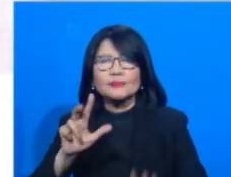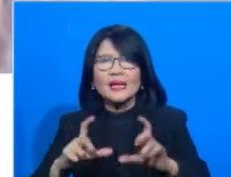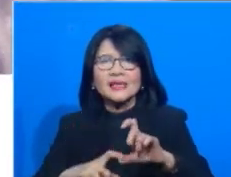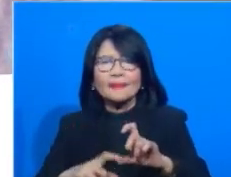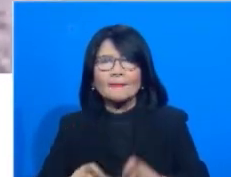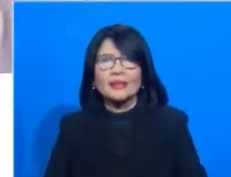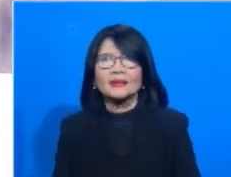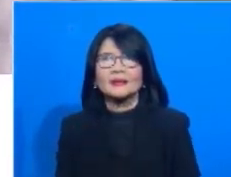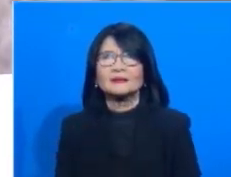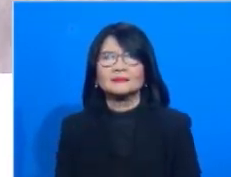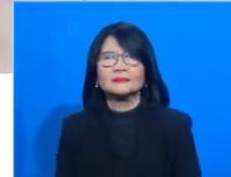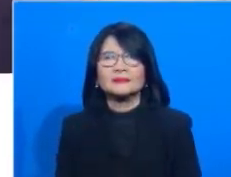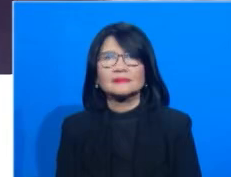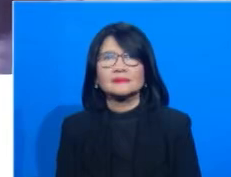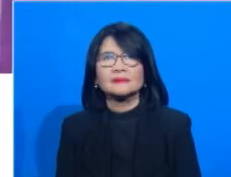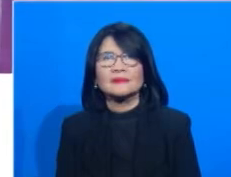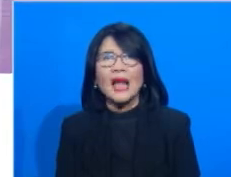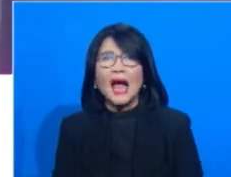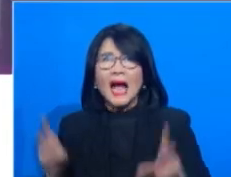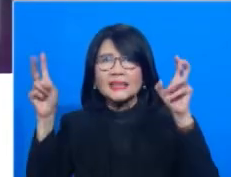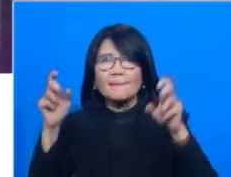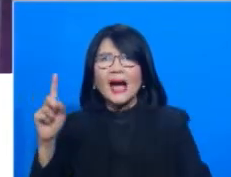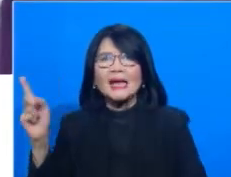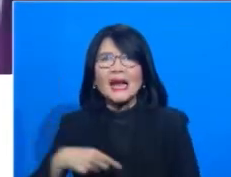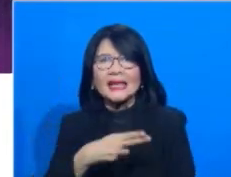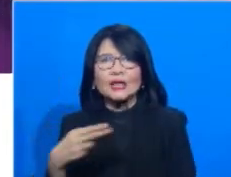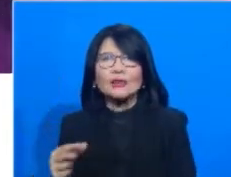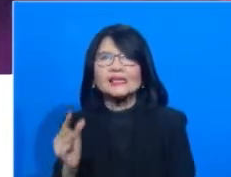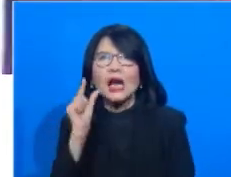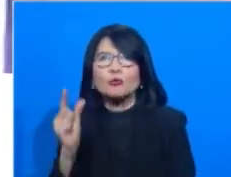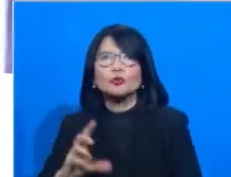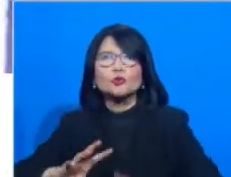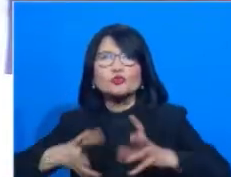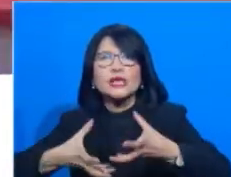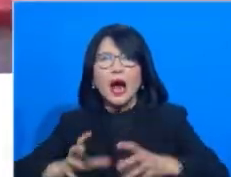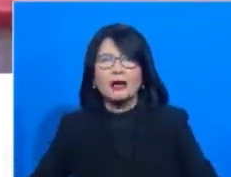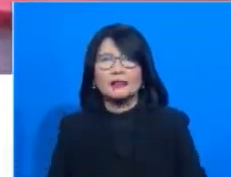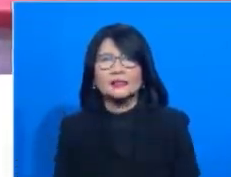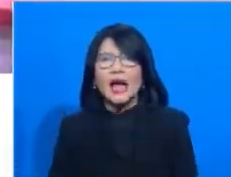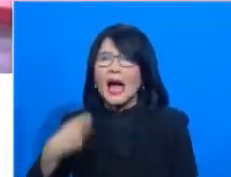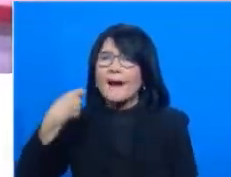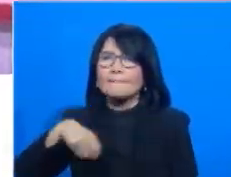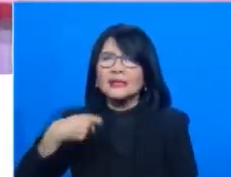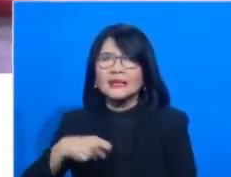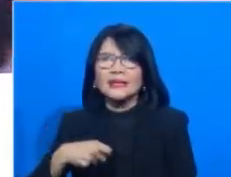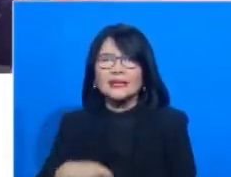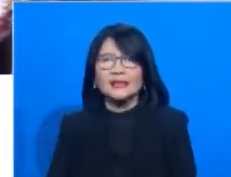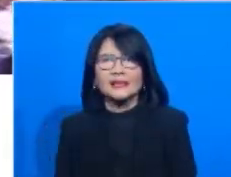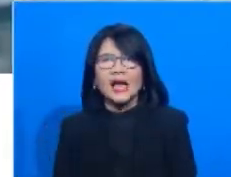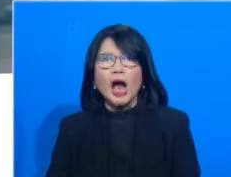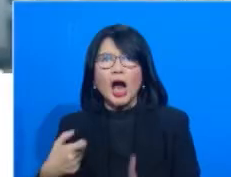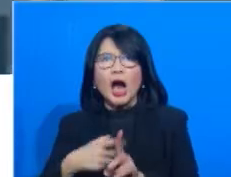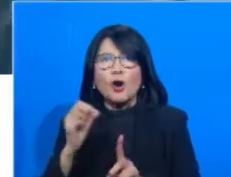September 2024 ini mengusung tema Dari Indonesia untuk Dunia. Menteri Koperasi dan UKM, Teten Mas